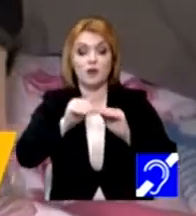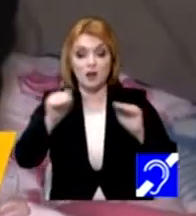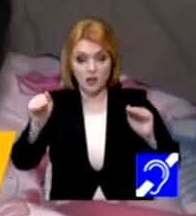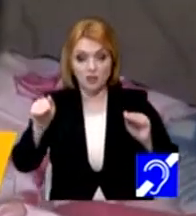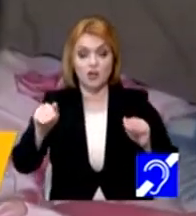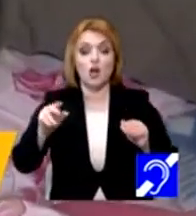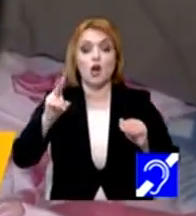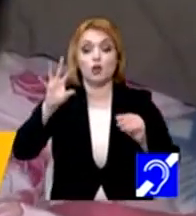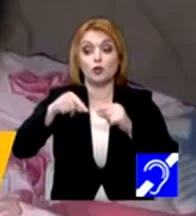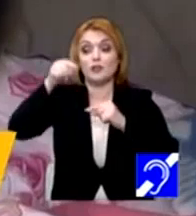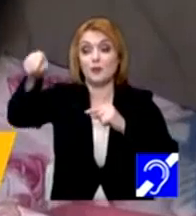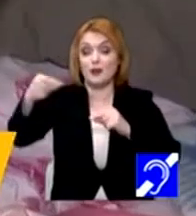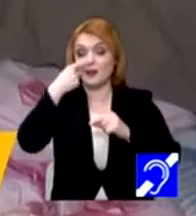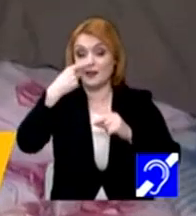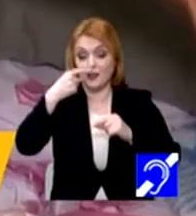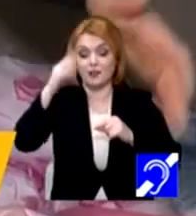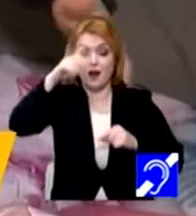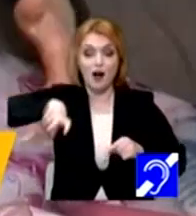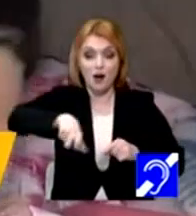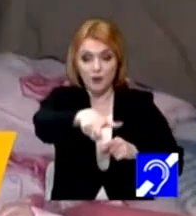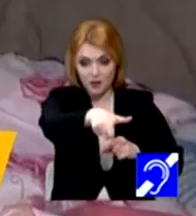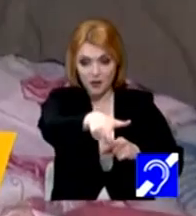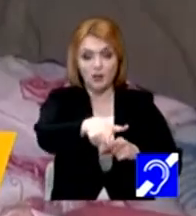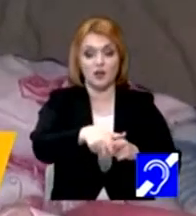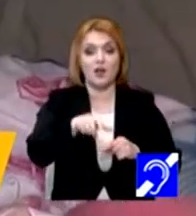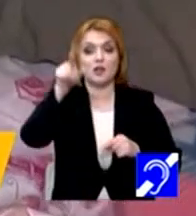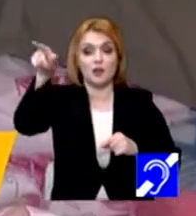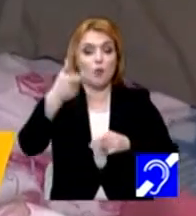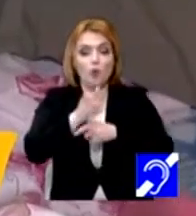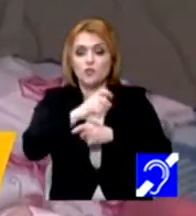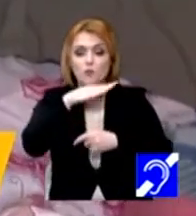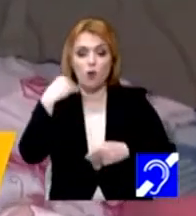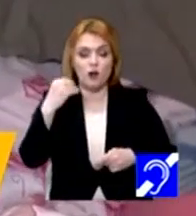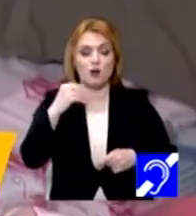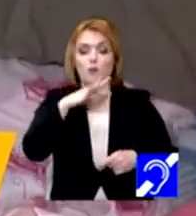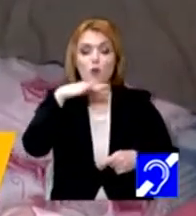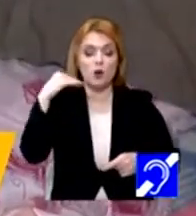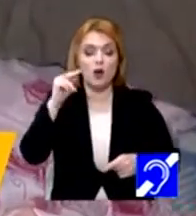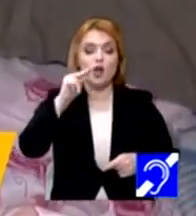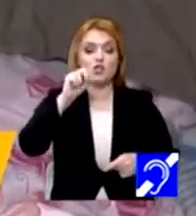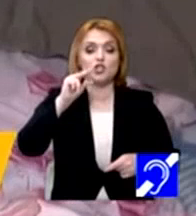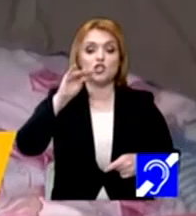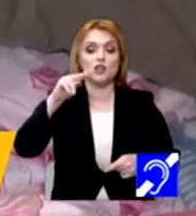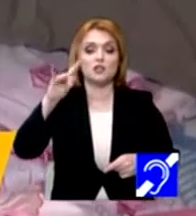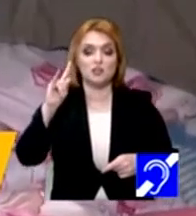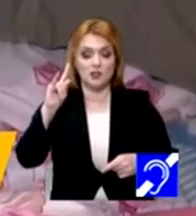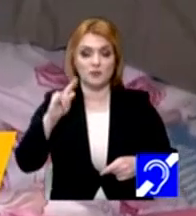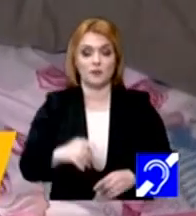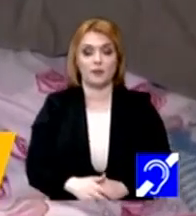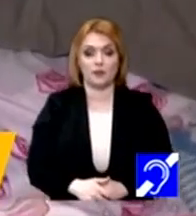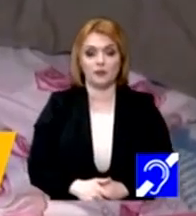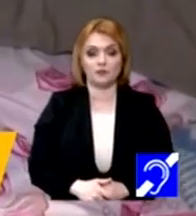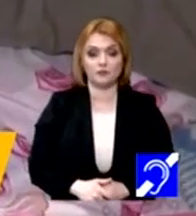pod, peste un râu, este Cahovka, unde sunt cecenii. Și când ei astăzi au trecut, deci în urma lor